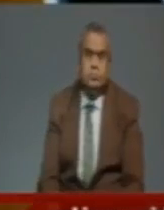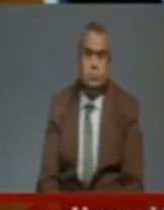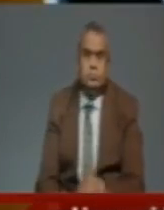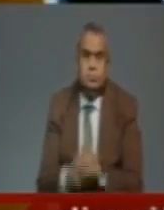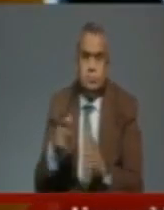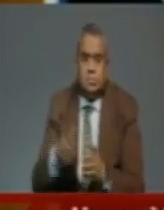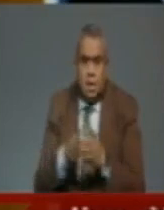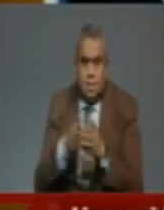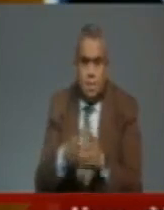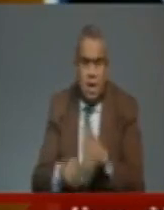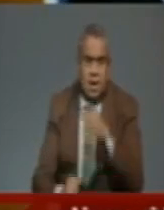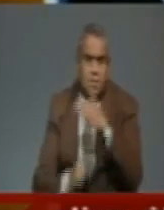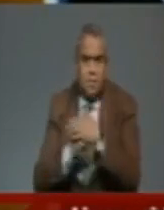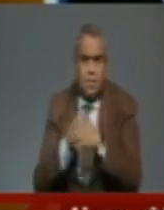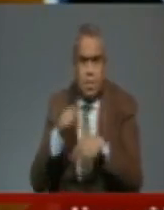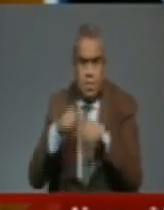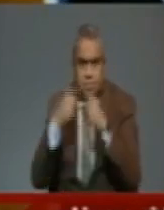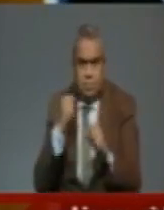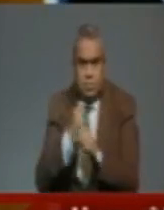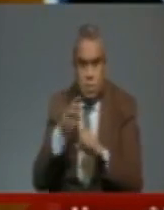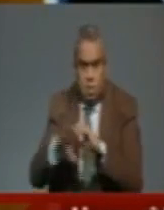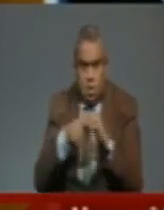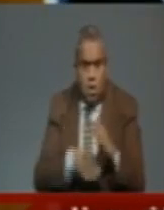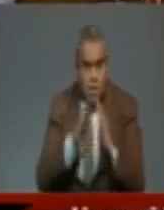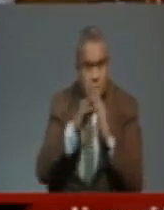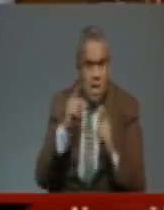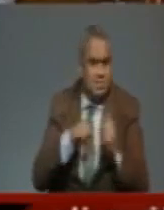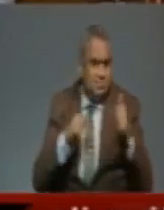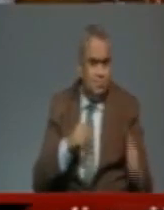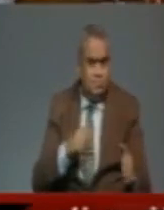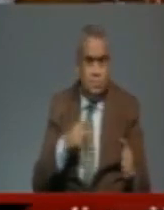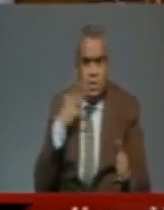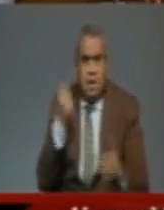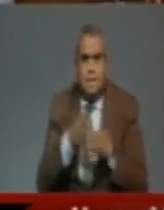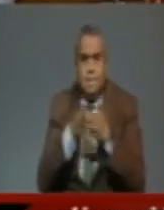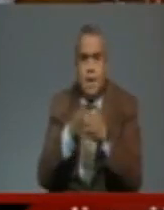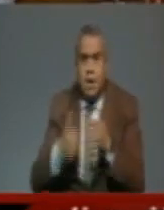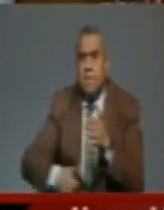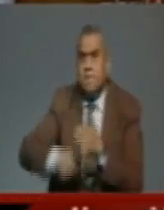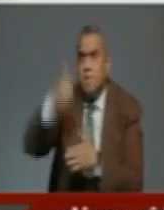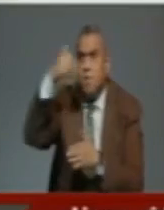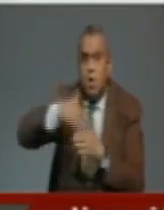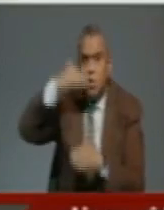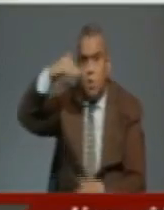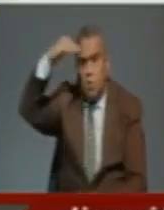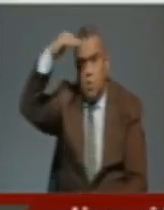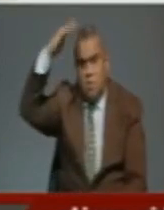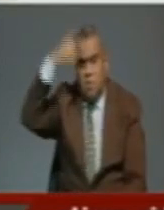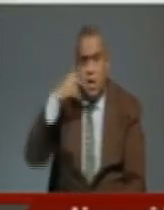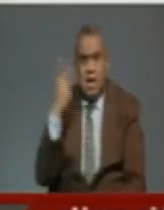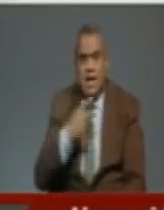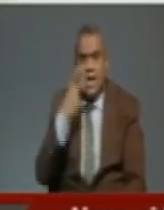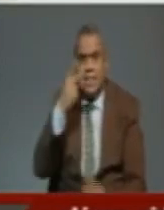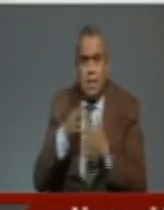من المراكب اللي احنا ممكن نعملها هنا في مصر، عشان كده اتعاقدنا مع كوريا على اثنين مركب. حموله